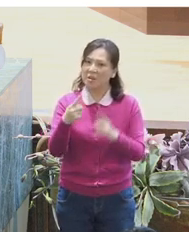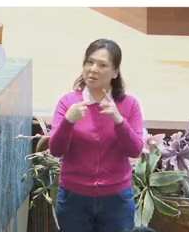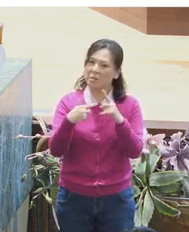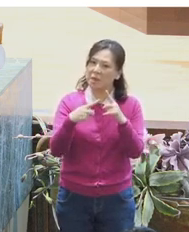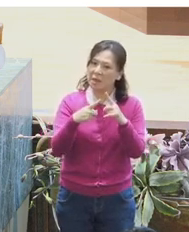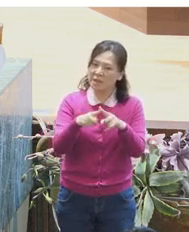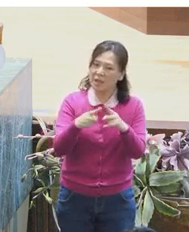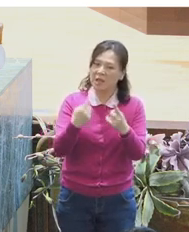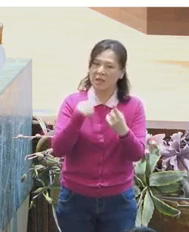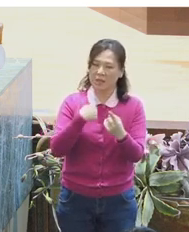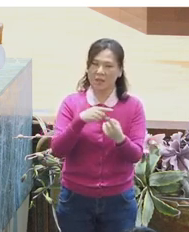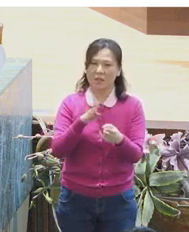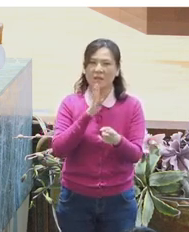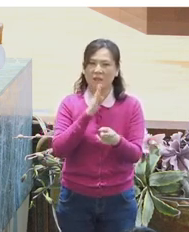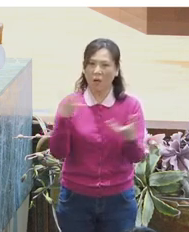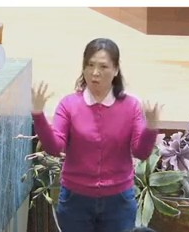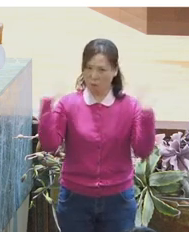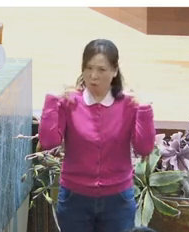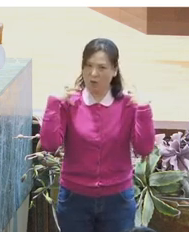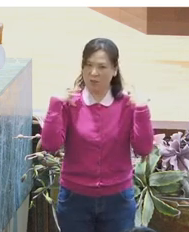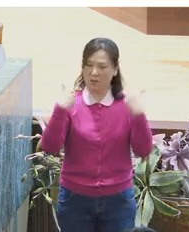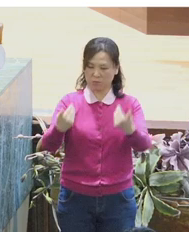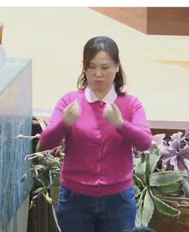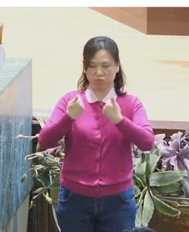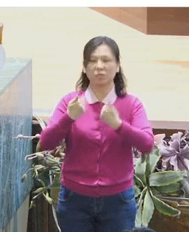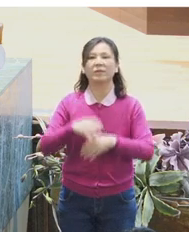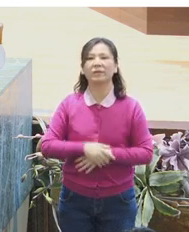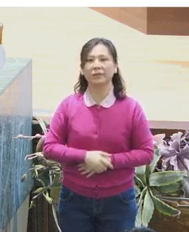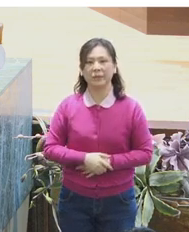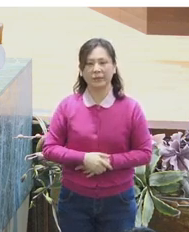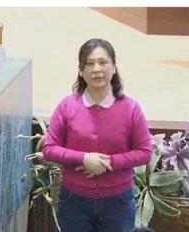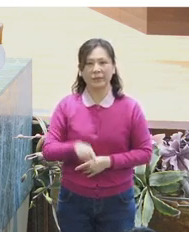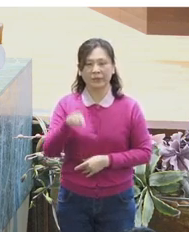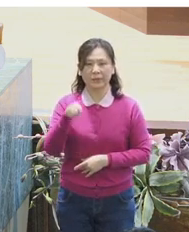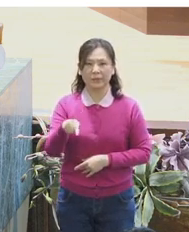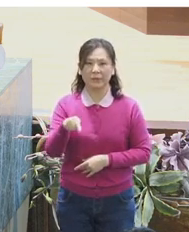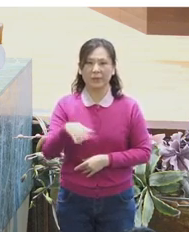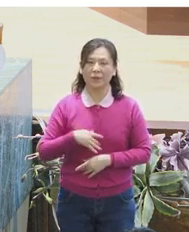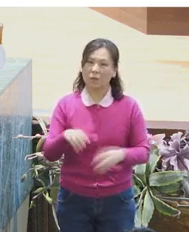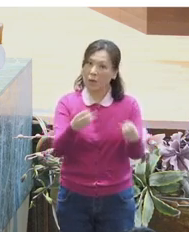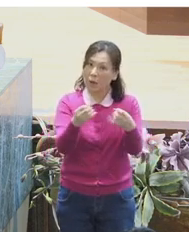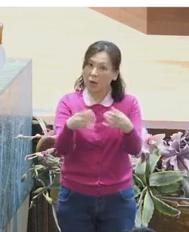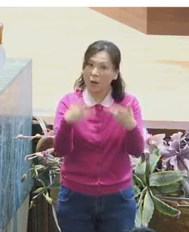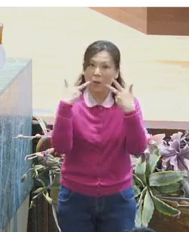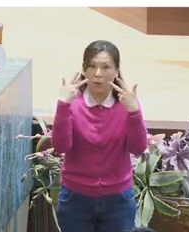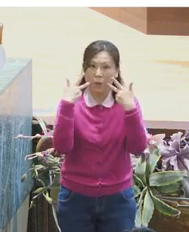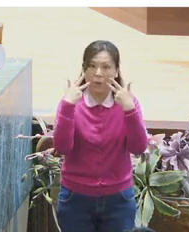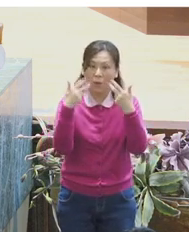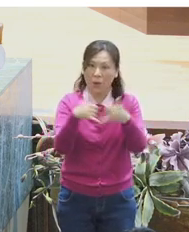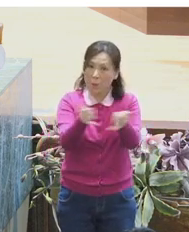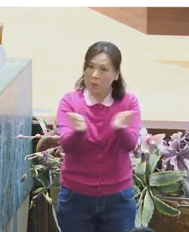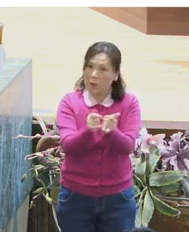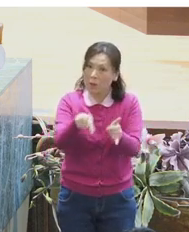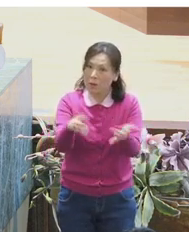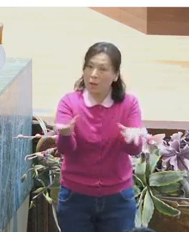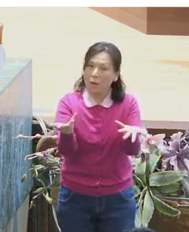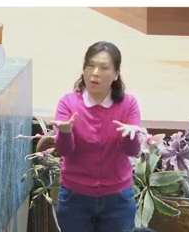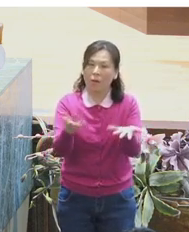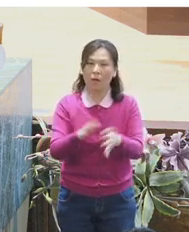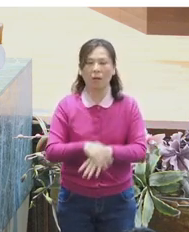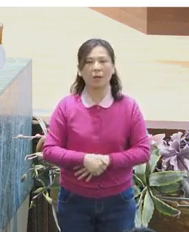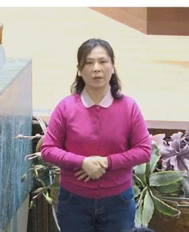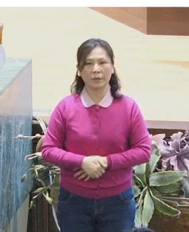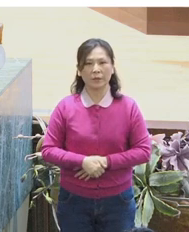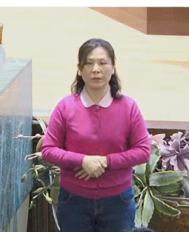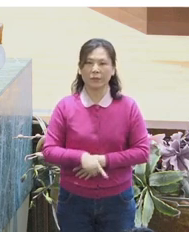好，那这个东西又回到当时我在谈原住民自治这件事情，就是说我原住民自治那时